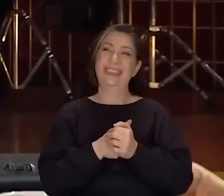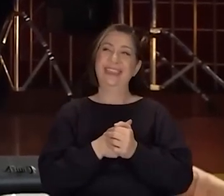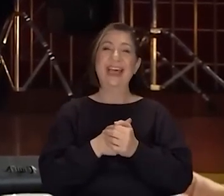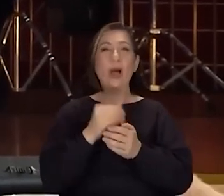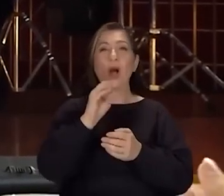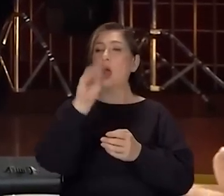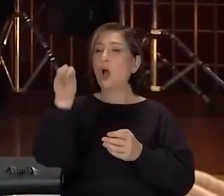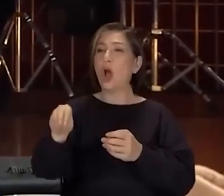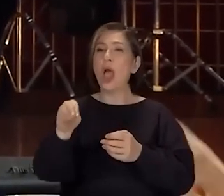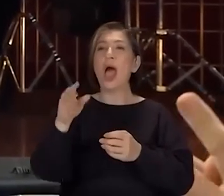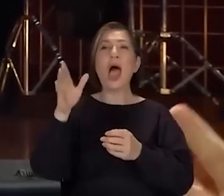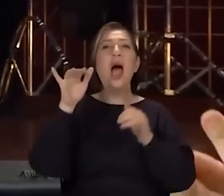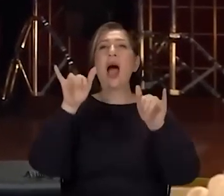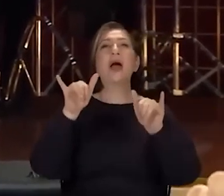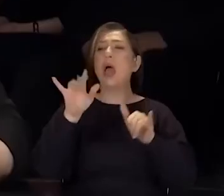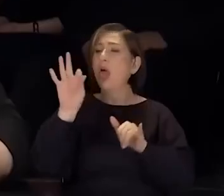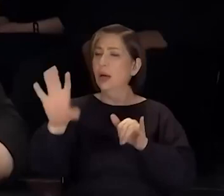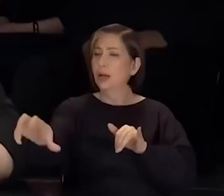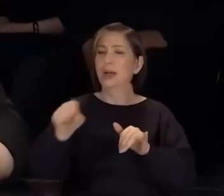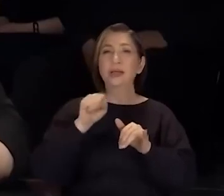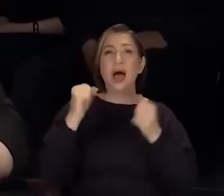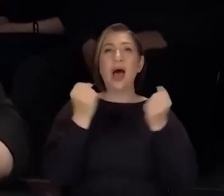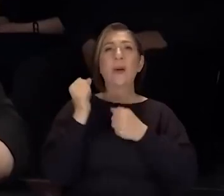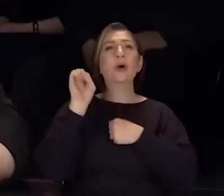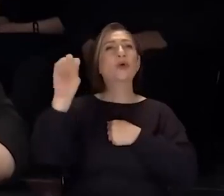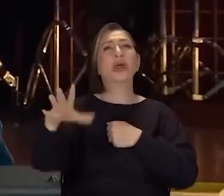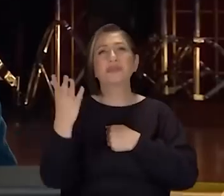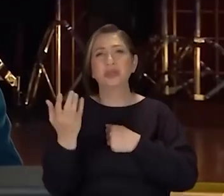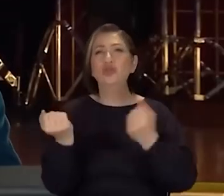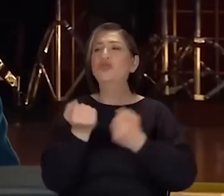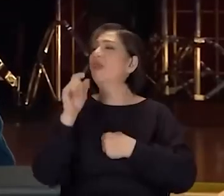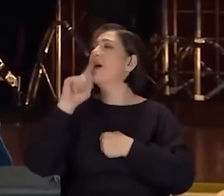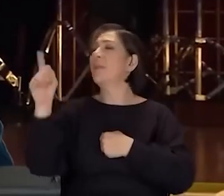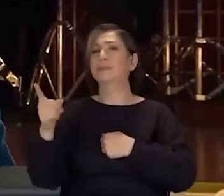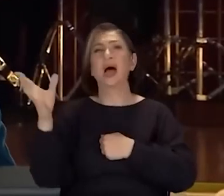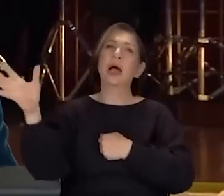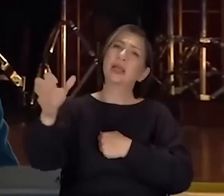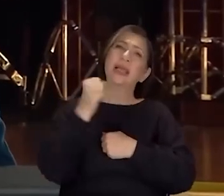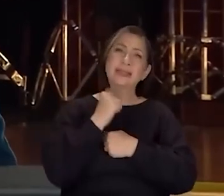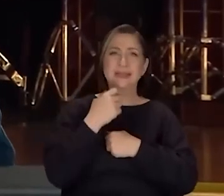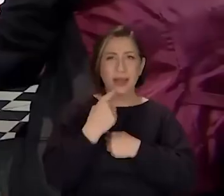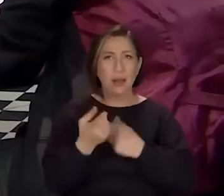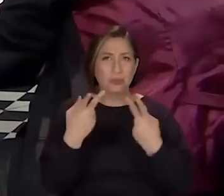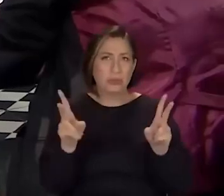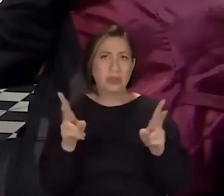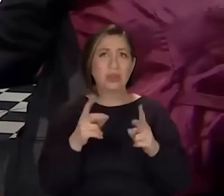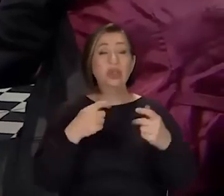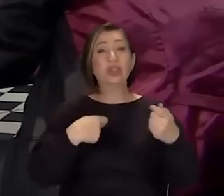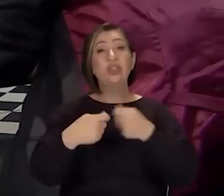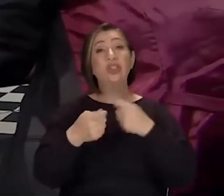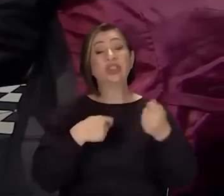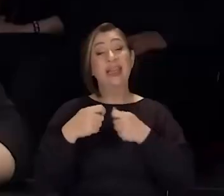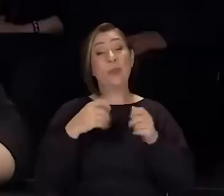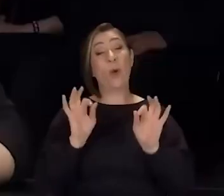Koy bir yere. Git aynı yerden al işte. Araba da gönderebilirsin. Şoföre söylersin. Alın gelin şunu filan. Değil mi? Şirket